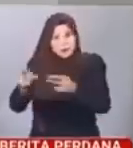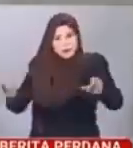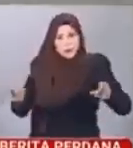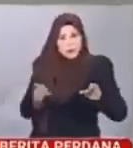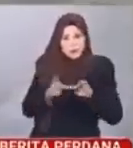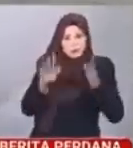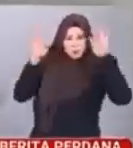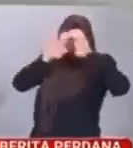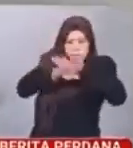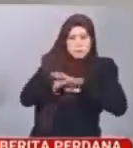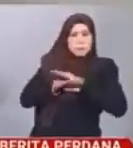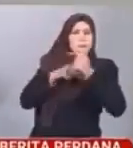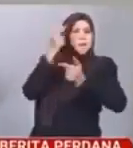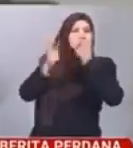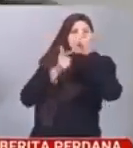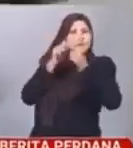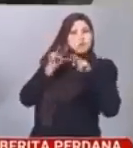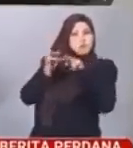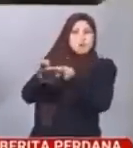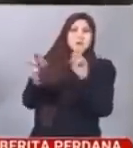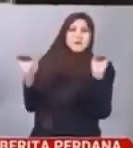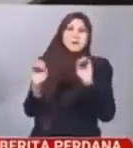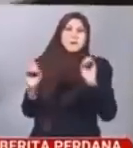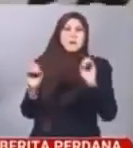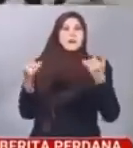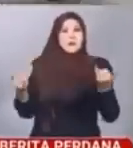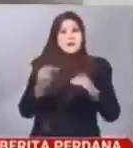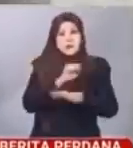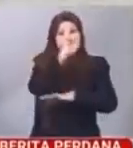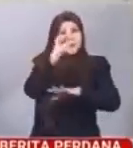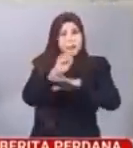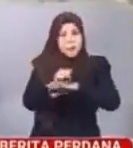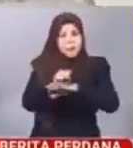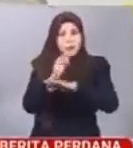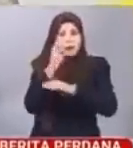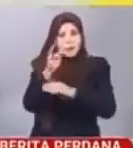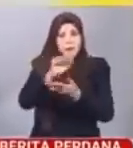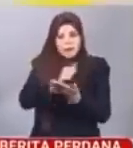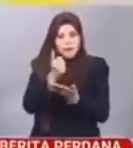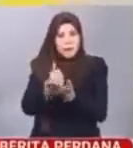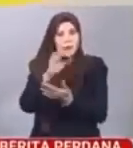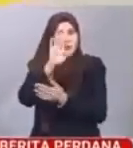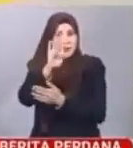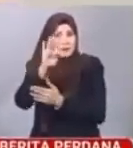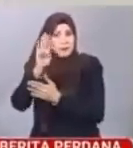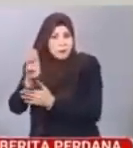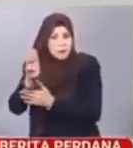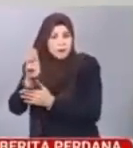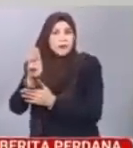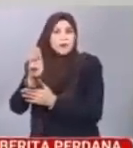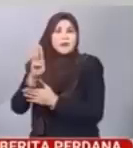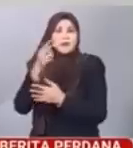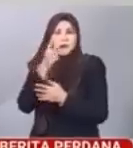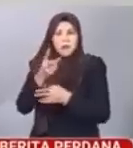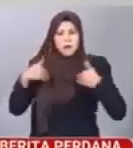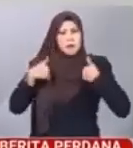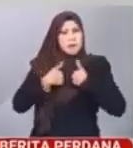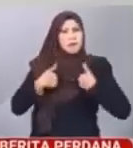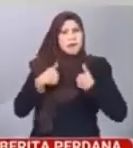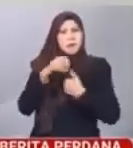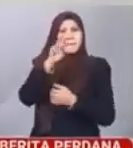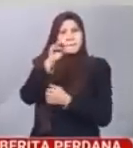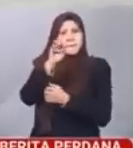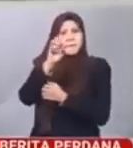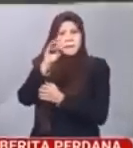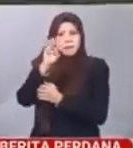dapat dilihat pelancong. Lain pula di Singapura, menerusi akaun Facebook Abang Art, sekumpulan memerang dilihat melawat